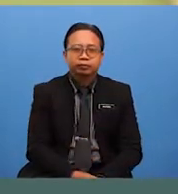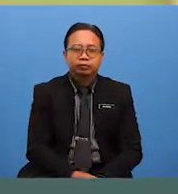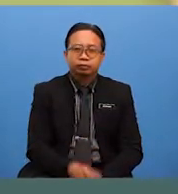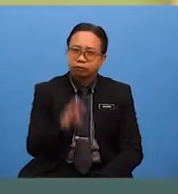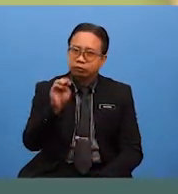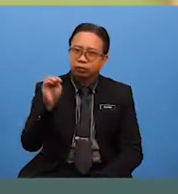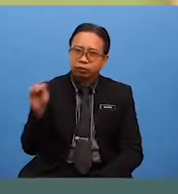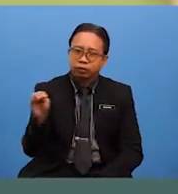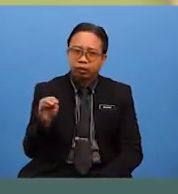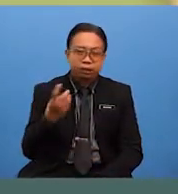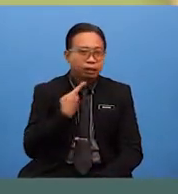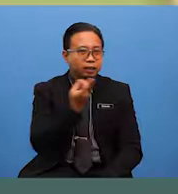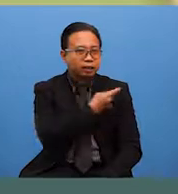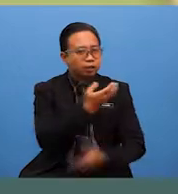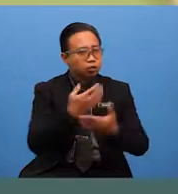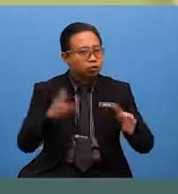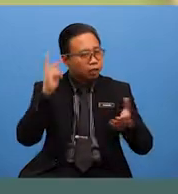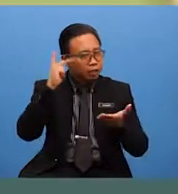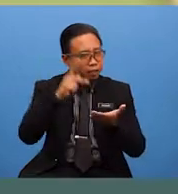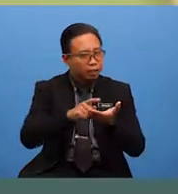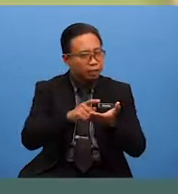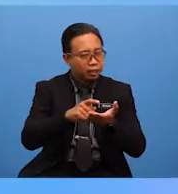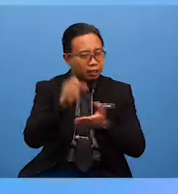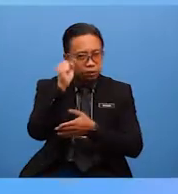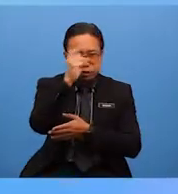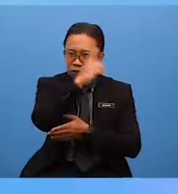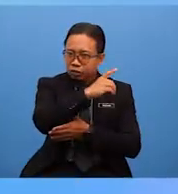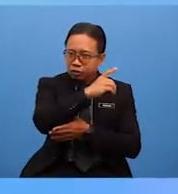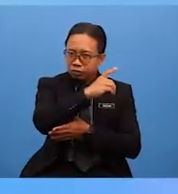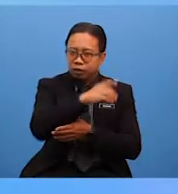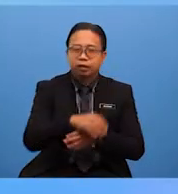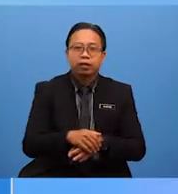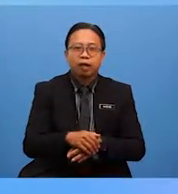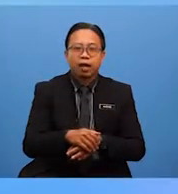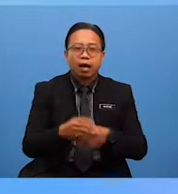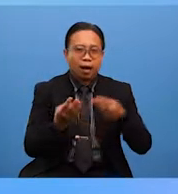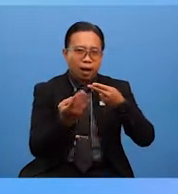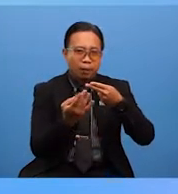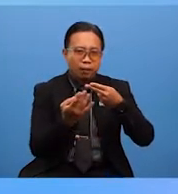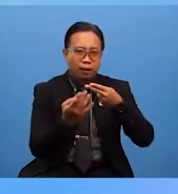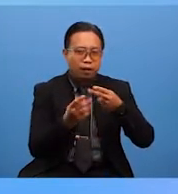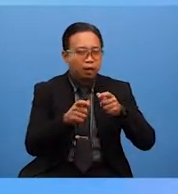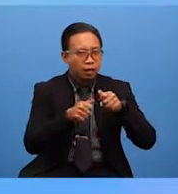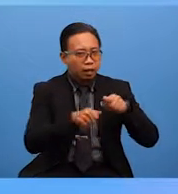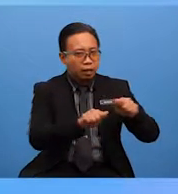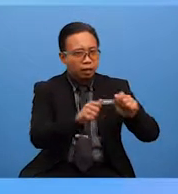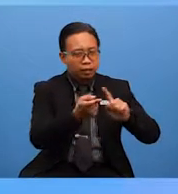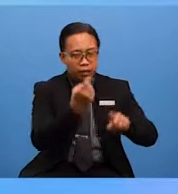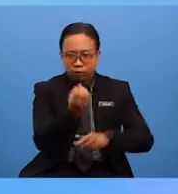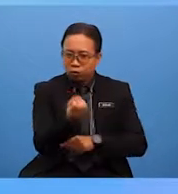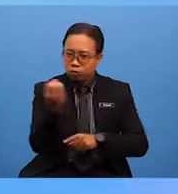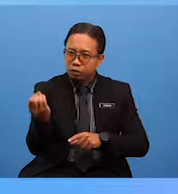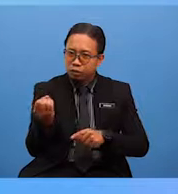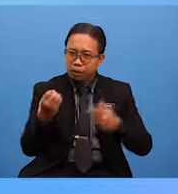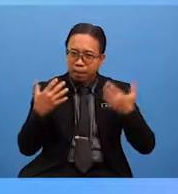murid-murid kita sudah mengenali sifat Habel Habel mengalir dari suatu objek yang